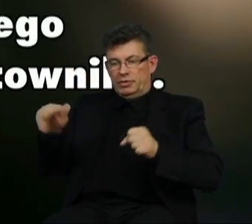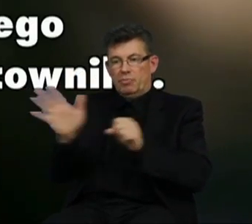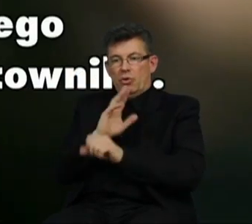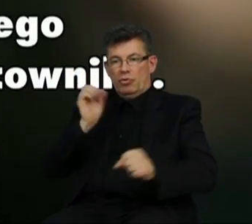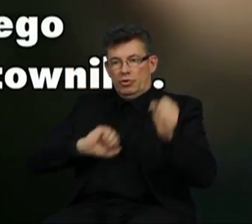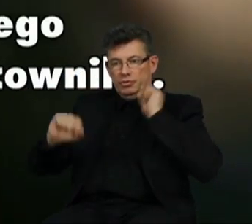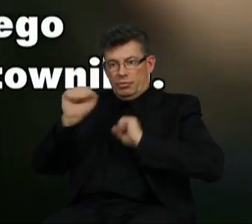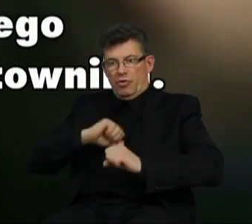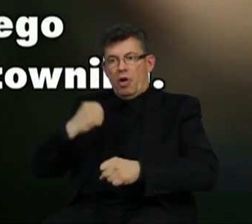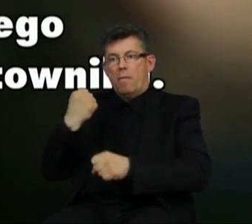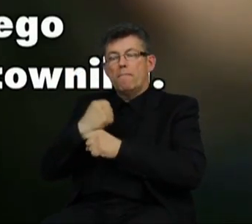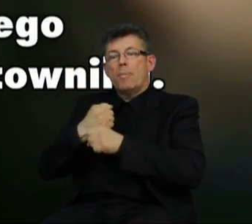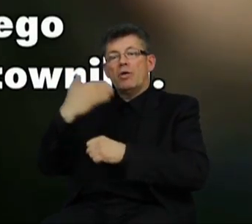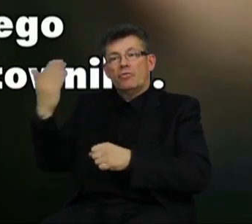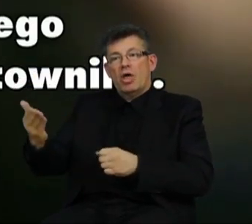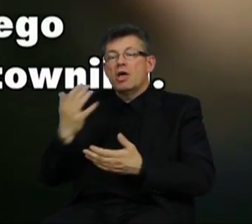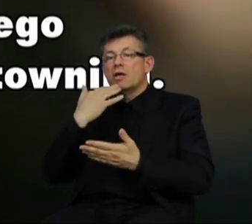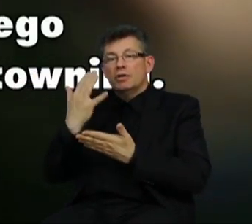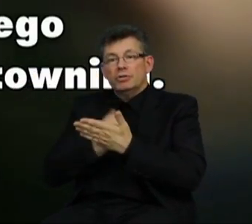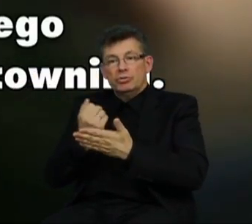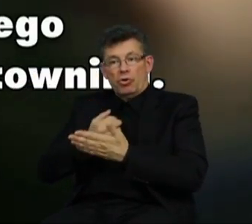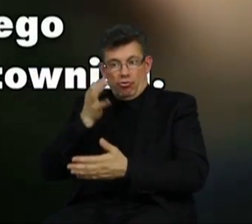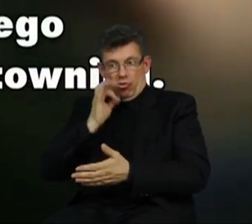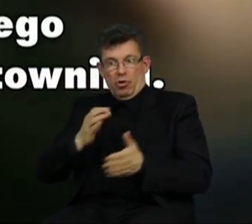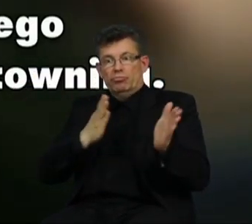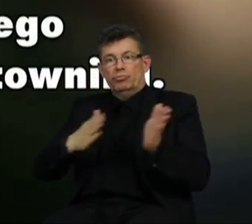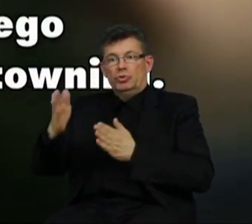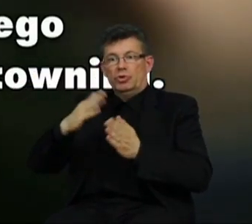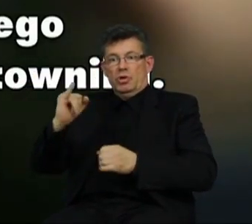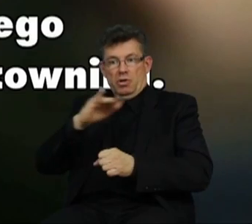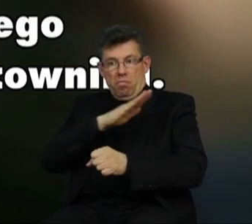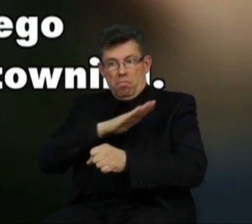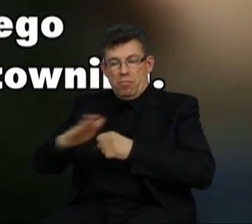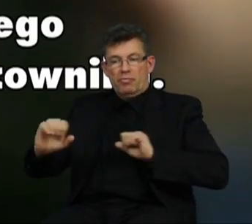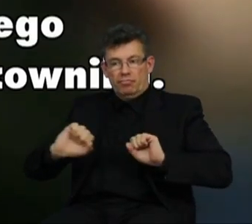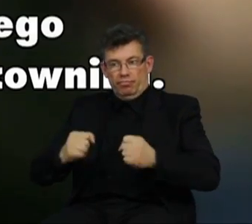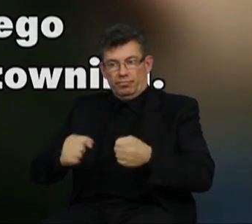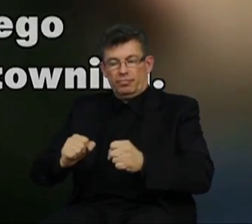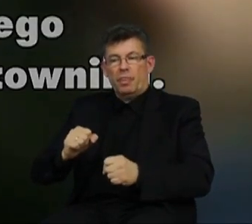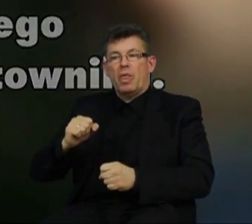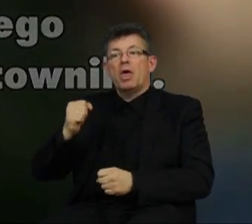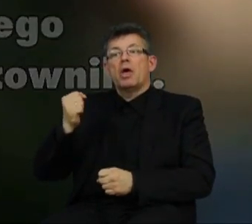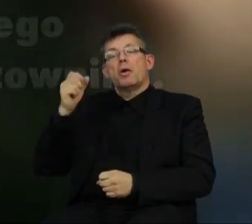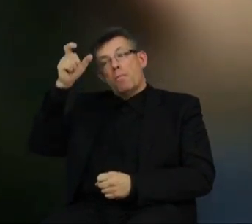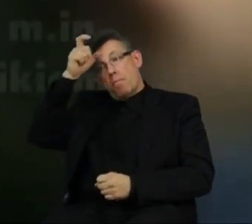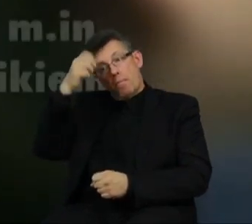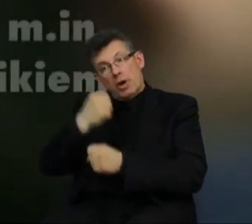niepełnosprawnością, pracodawca zyskuje dobrze przygotowanego i pełnego motywacji pracownika.